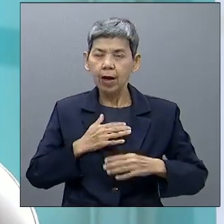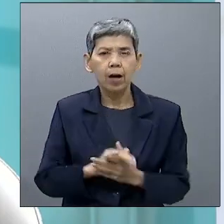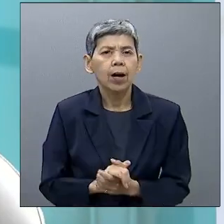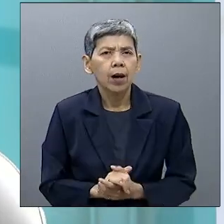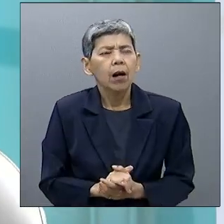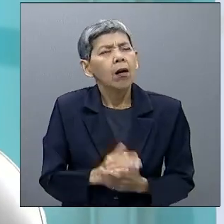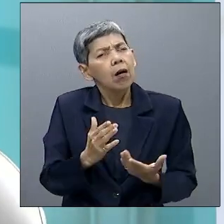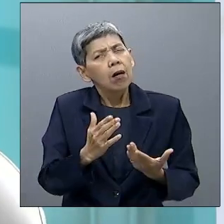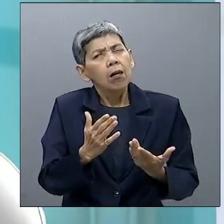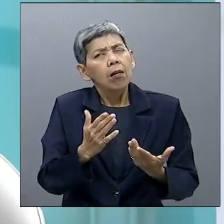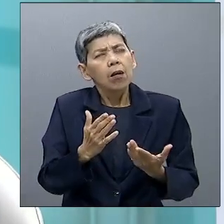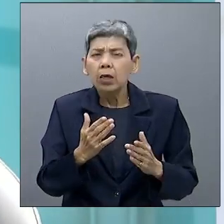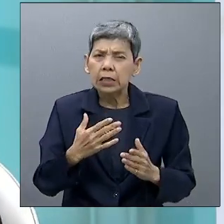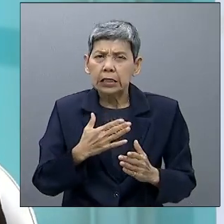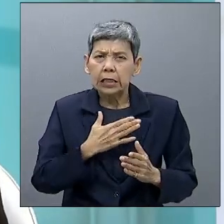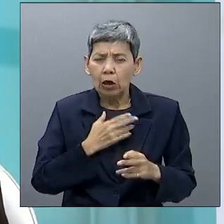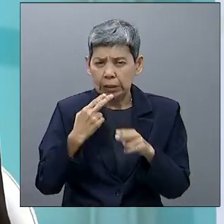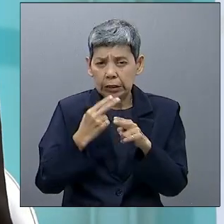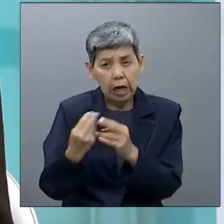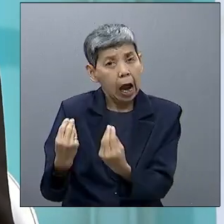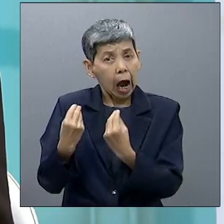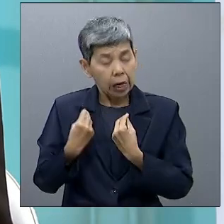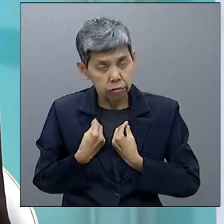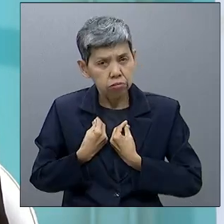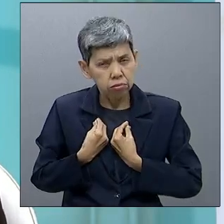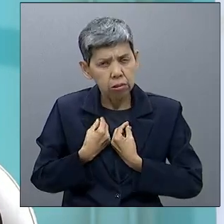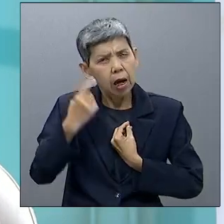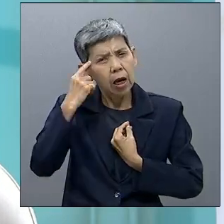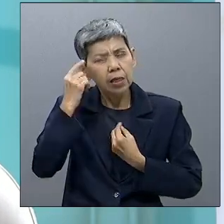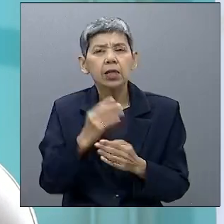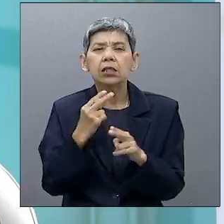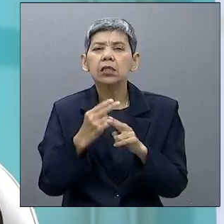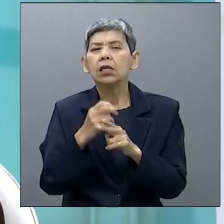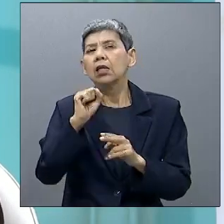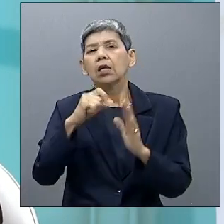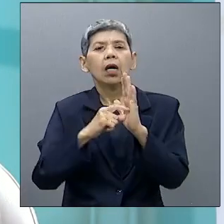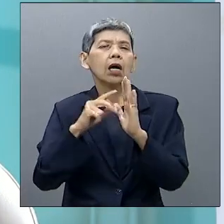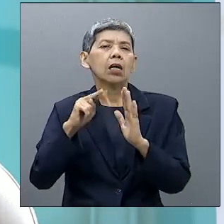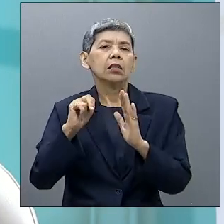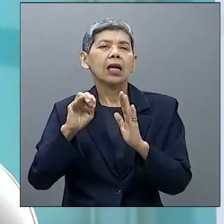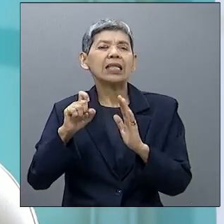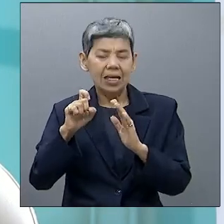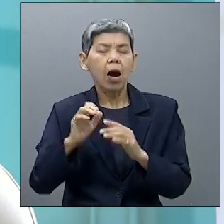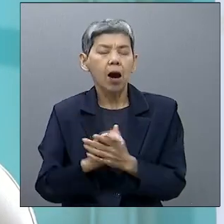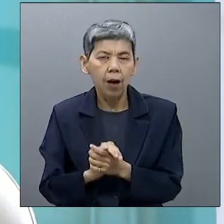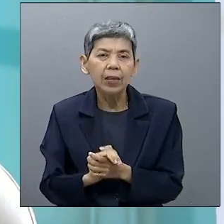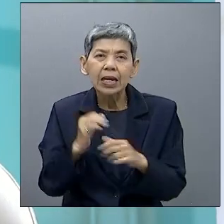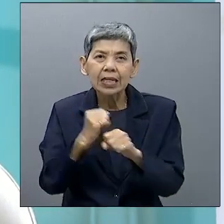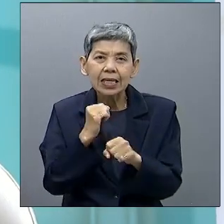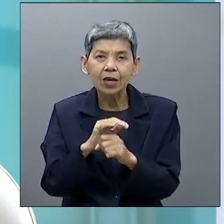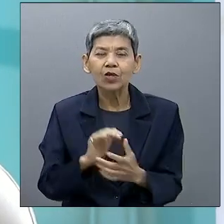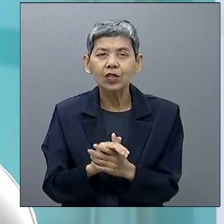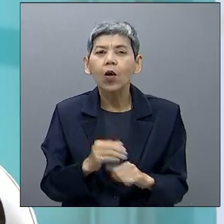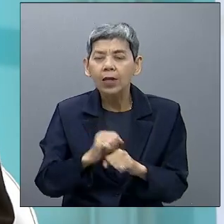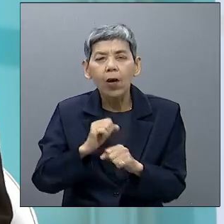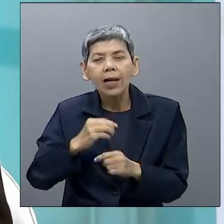ถ้าจะพูดไปก็คือคนที่ตั้งฉายานี้ให้ก็น่าจะเป็นพี่สันติเสวตวิมลหรือรู้จักกันในนามแม่ช้อยนางรำนั่นเ